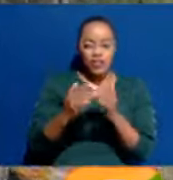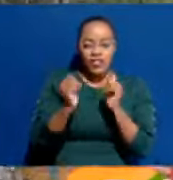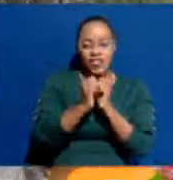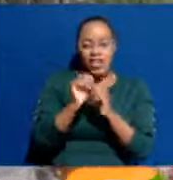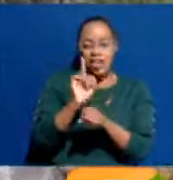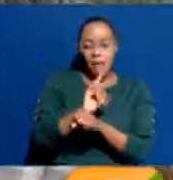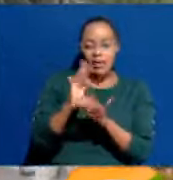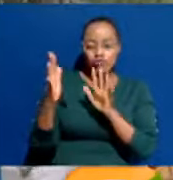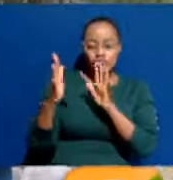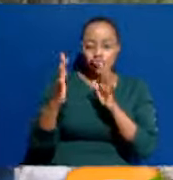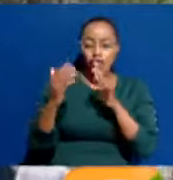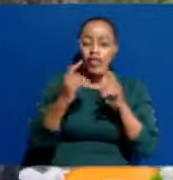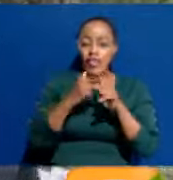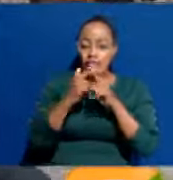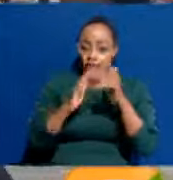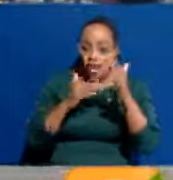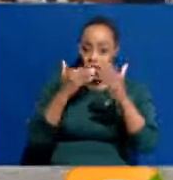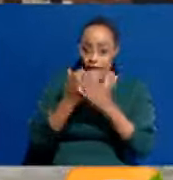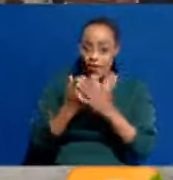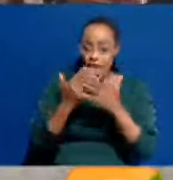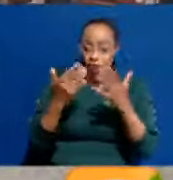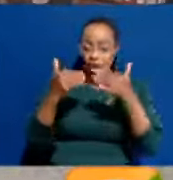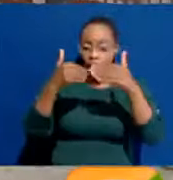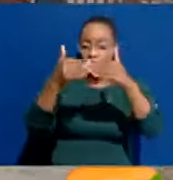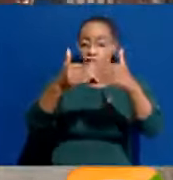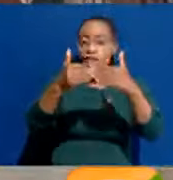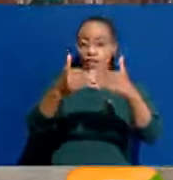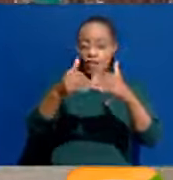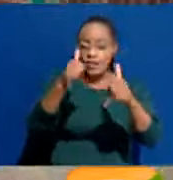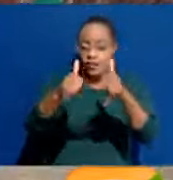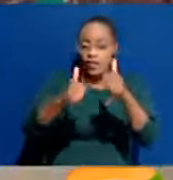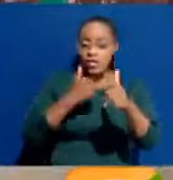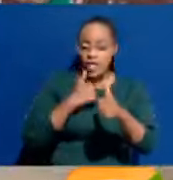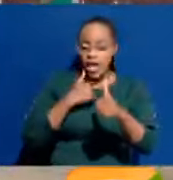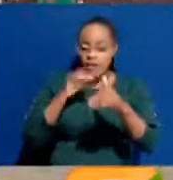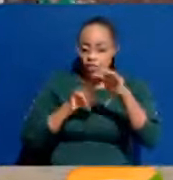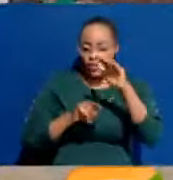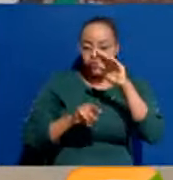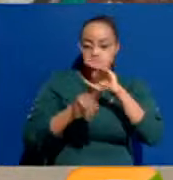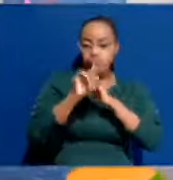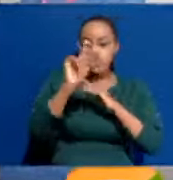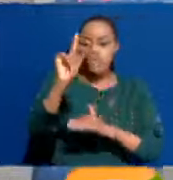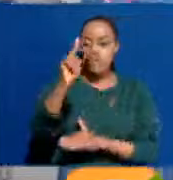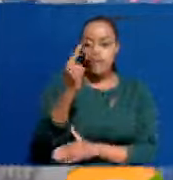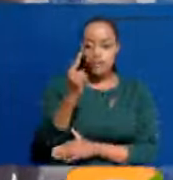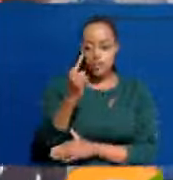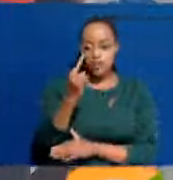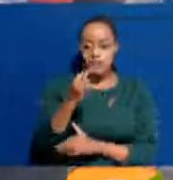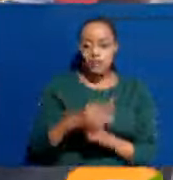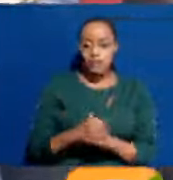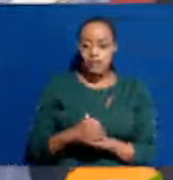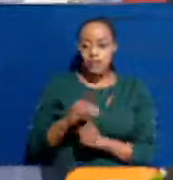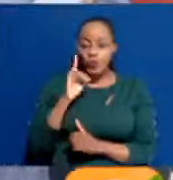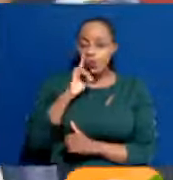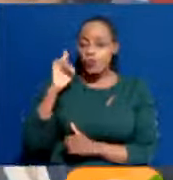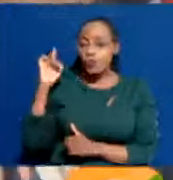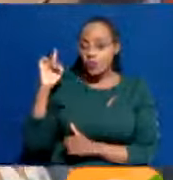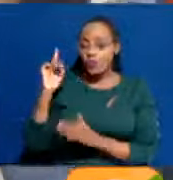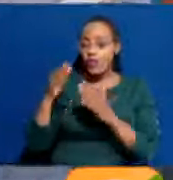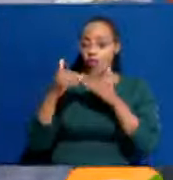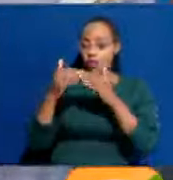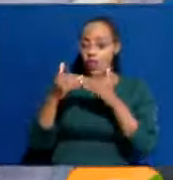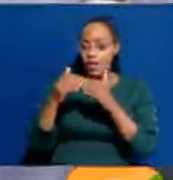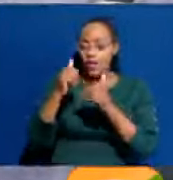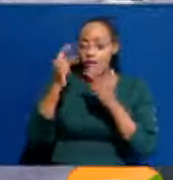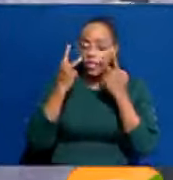hivi kabla ya kuwasili katika lango hili ambapo ndilo kiingilio cha kwanza. So this gate here,